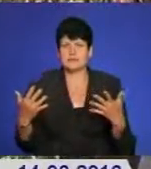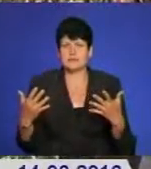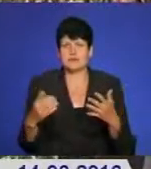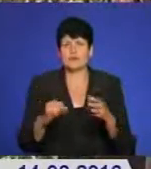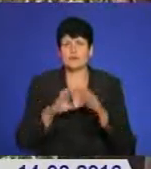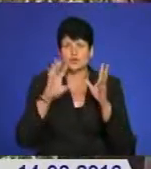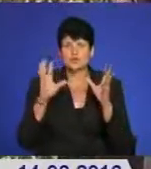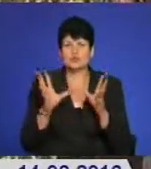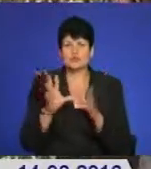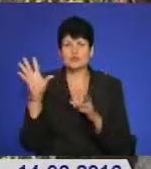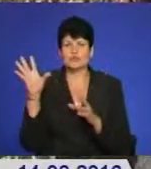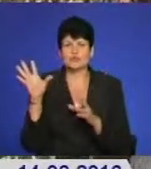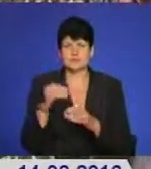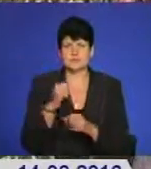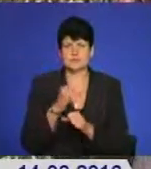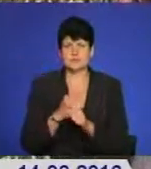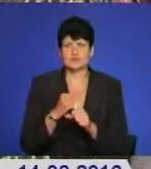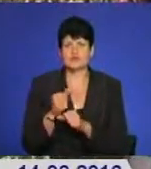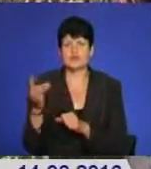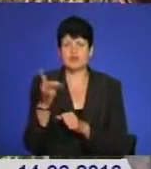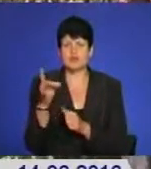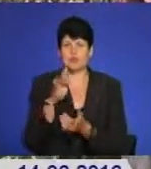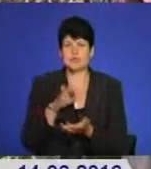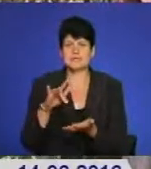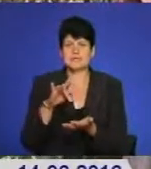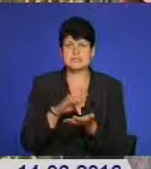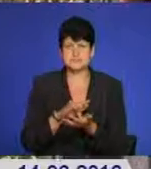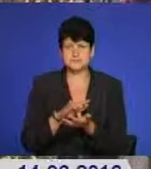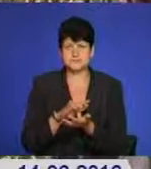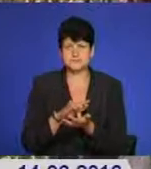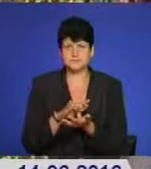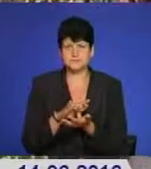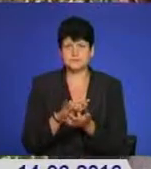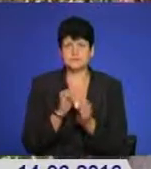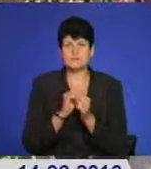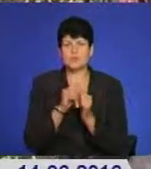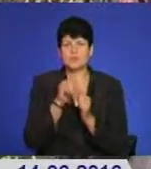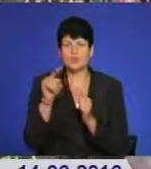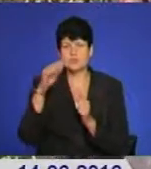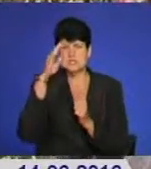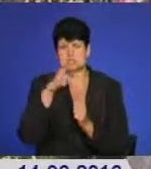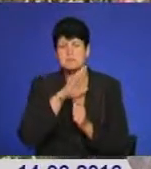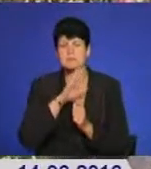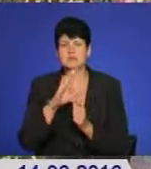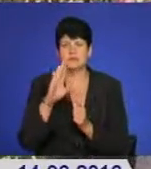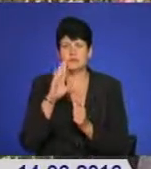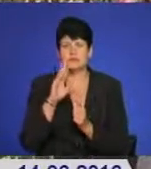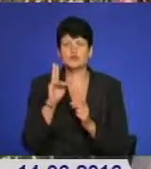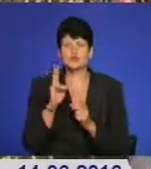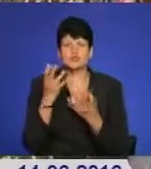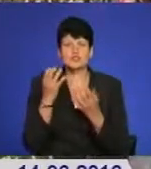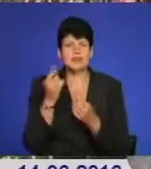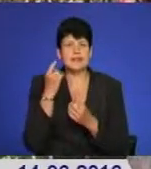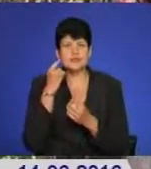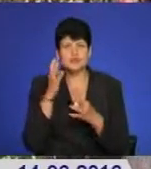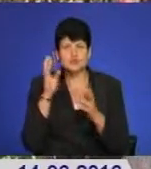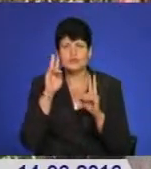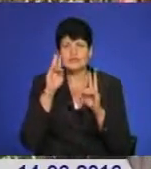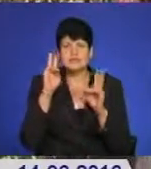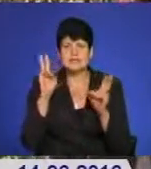всі вони задіяні в районних центрах. І кожен з батьків, хто десь ще не чув або не знає